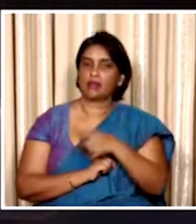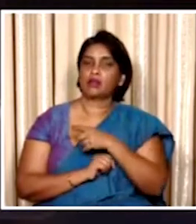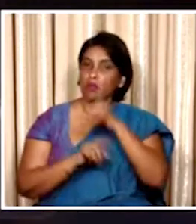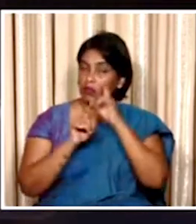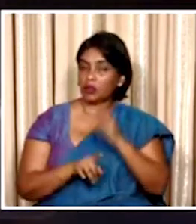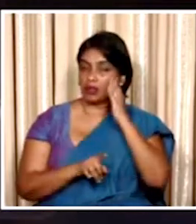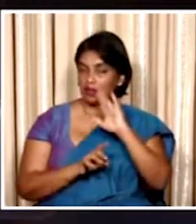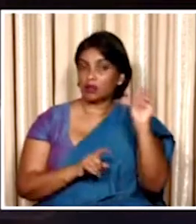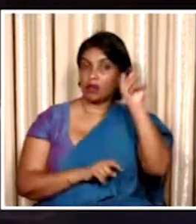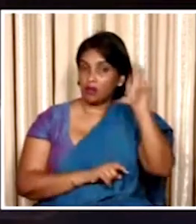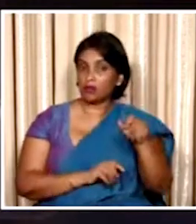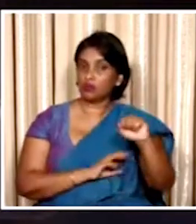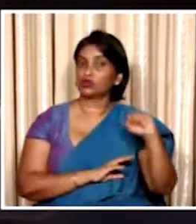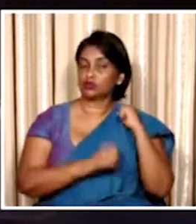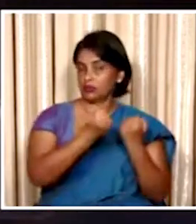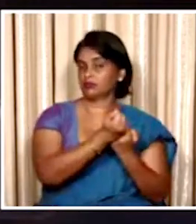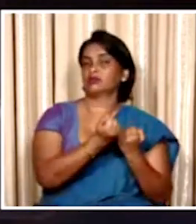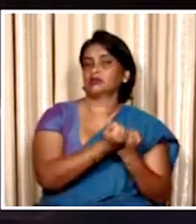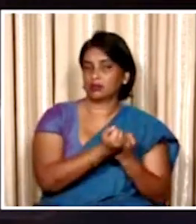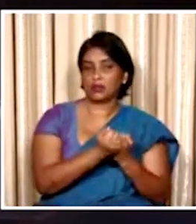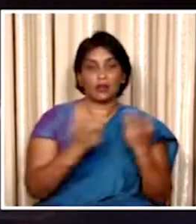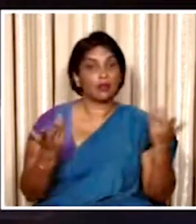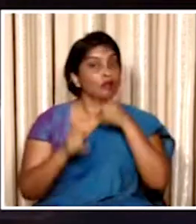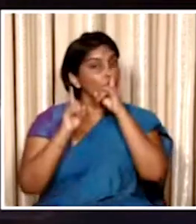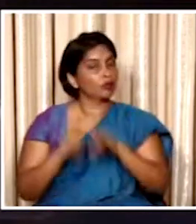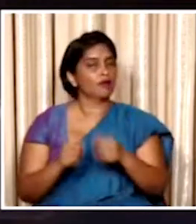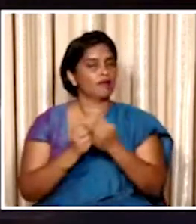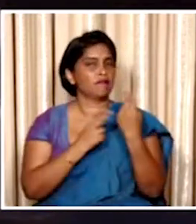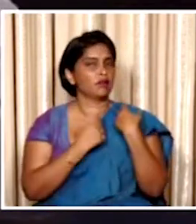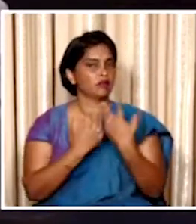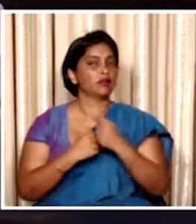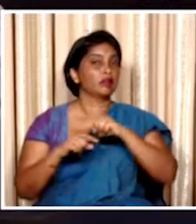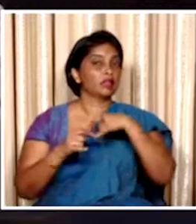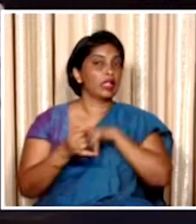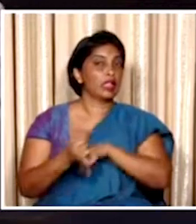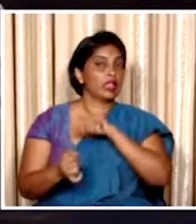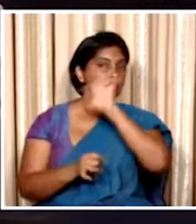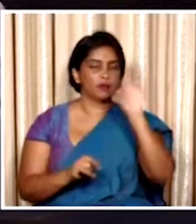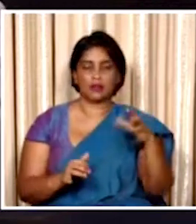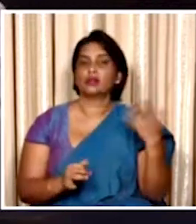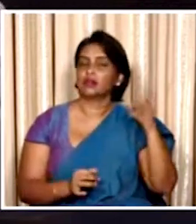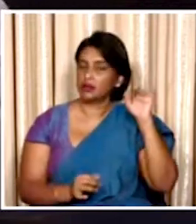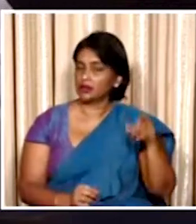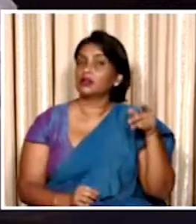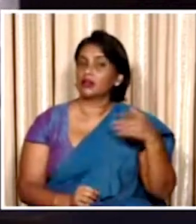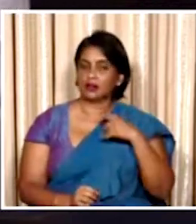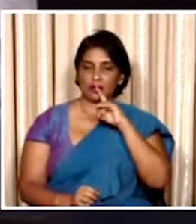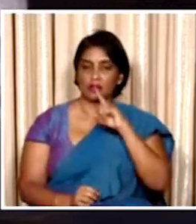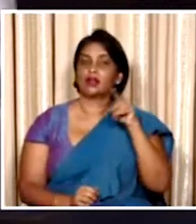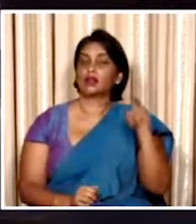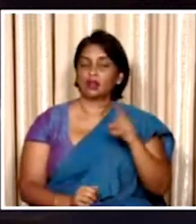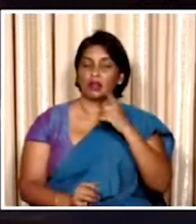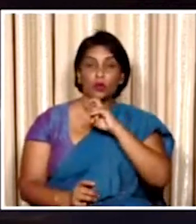එවැනි ස්වාධීන නිලධාරීන්ට හයියක් විය යුතුයි. එහෙම නැති වුණොත් මෙවැනි වගකීම් බාරගන්න තවත් ලේකම්වරයෙක් එන්නේ නැහැ. ඒ නිසා අපි කියනවා ඒ